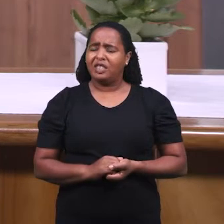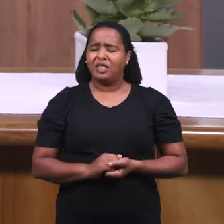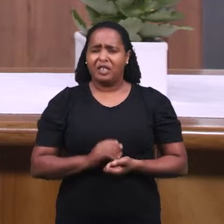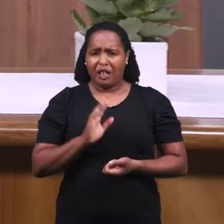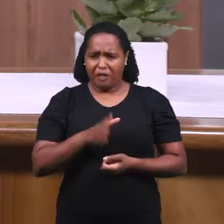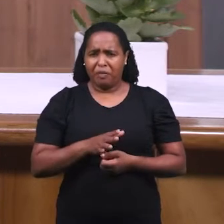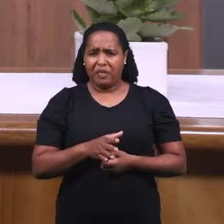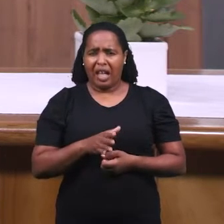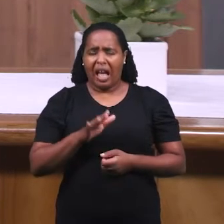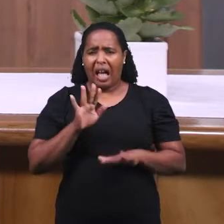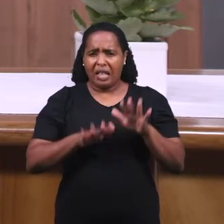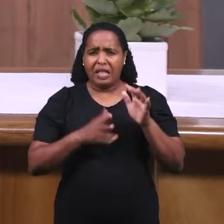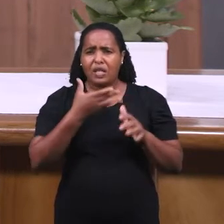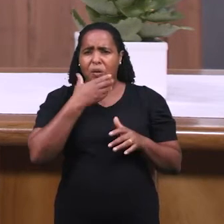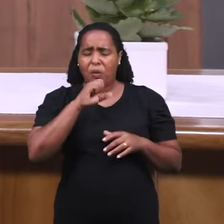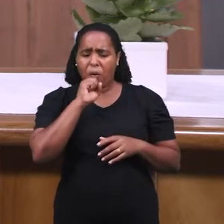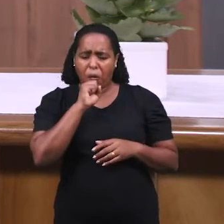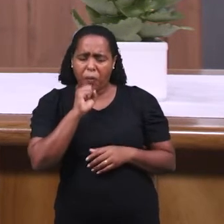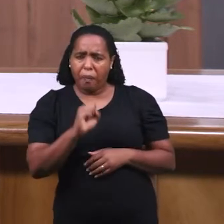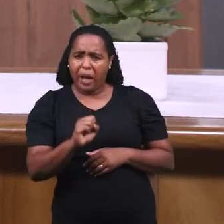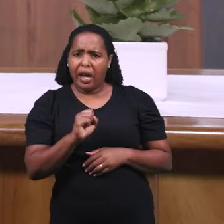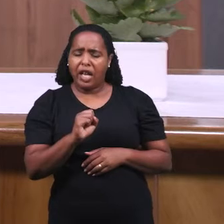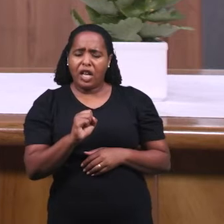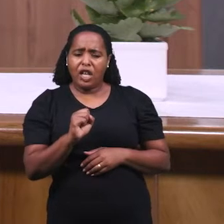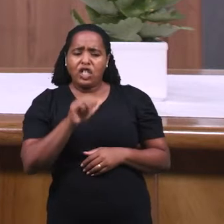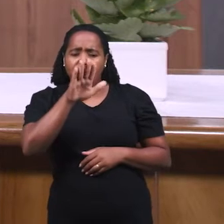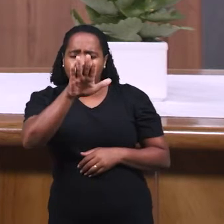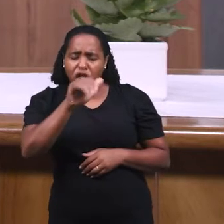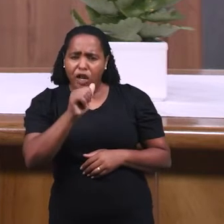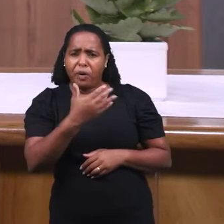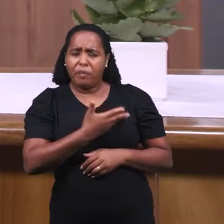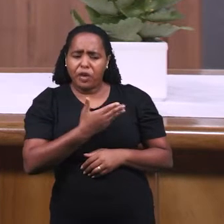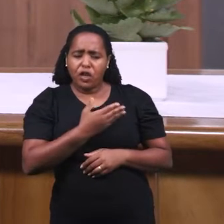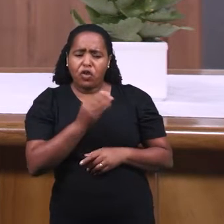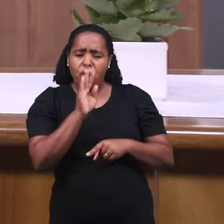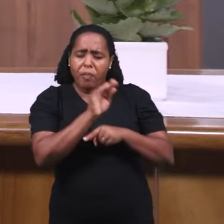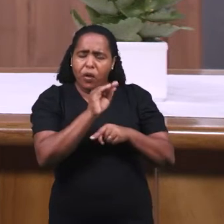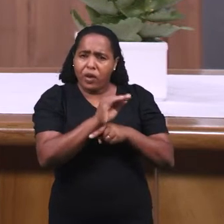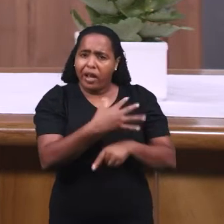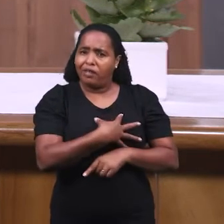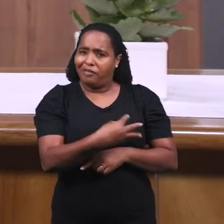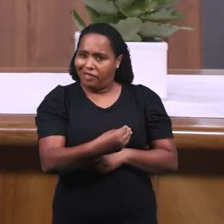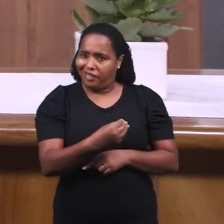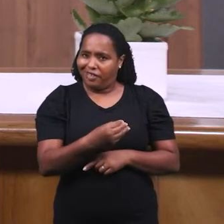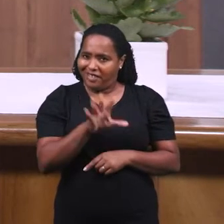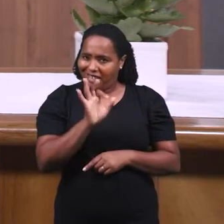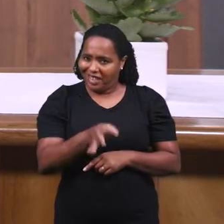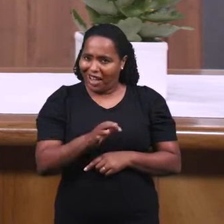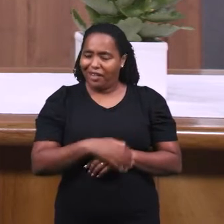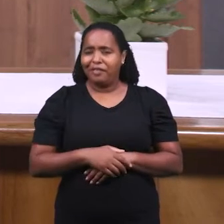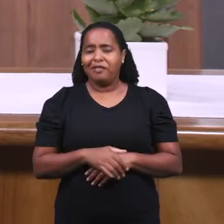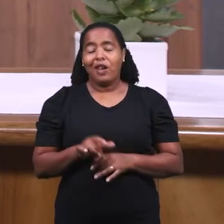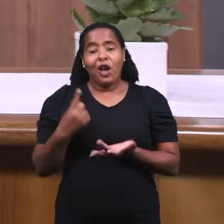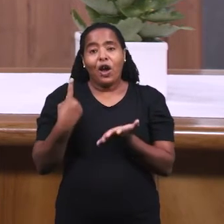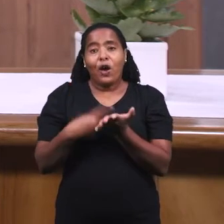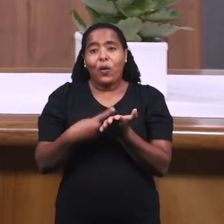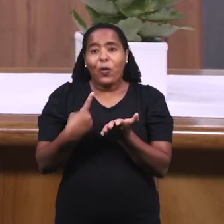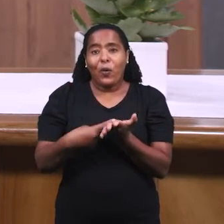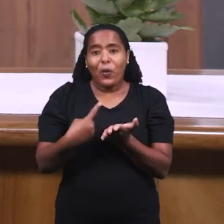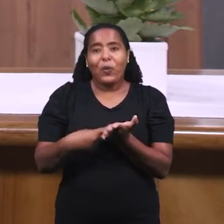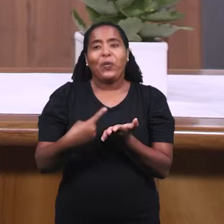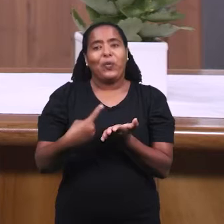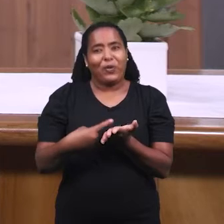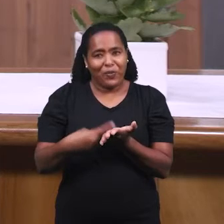Сколько раз отец просит друга своего позаботиться о сыне, когда друг настоящий, у него